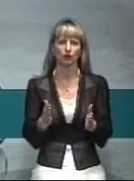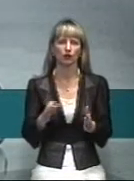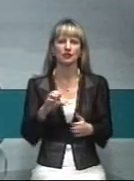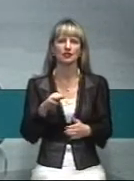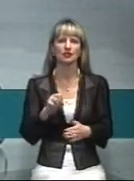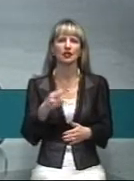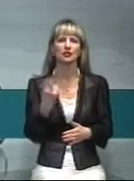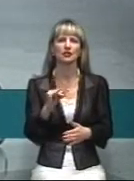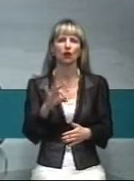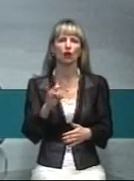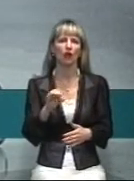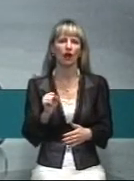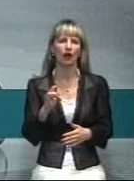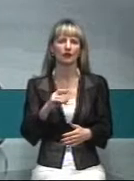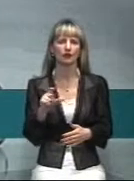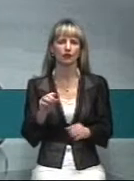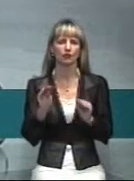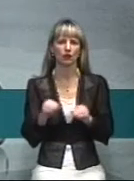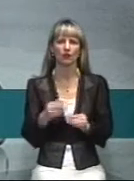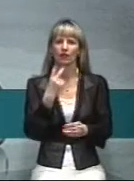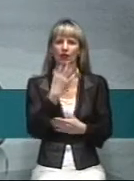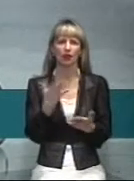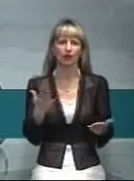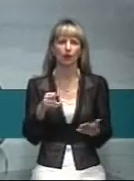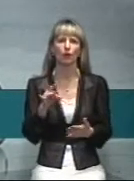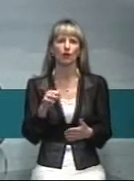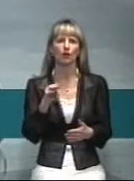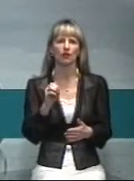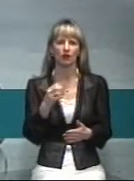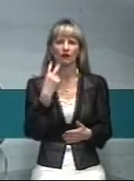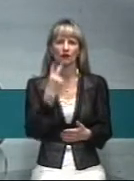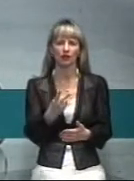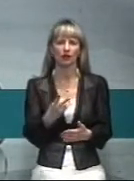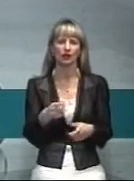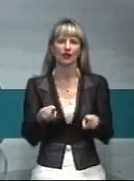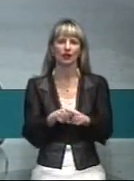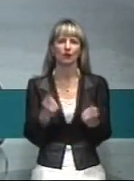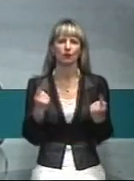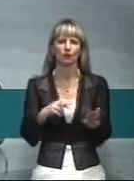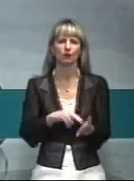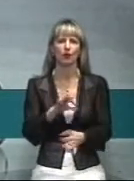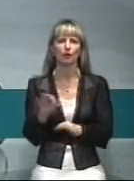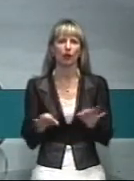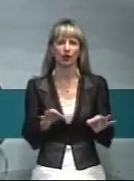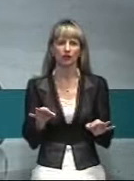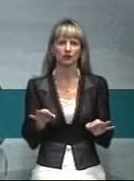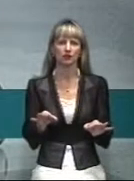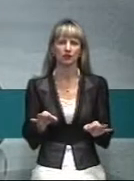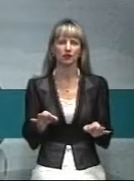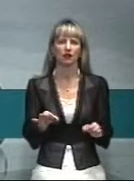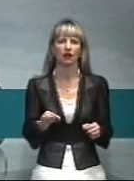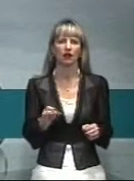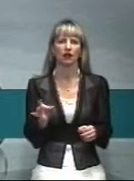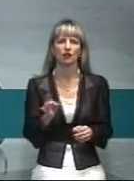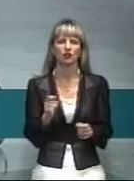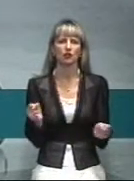стаціонарних постів вимірення швидкості не передбачається, проте передбачається дуже такий масштабний проєкт. Це вимірення